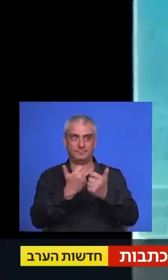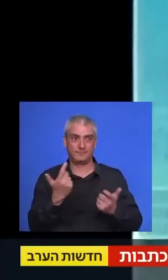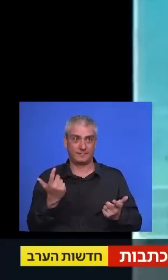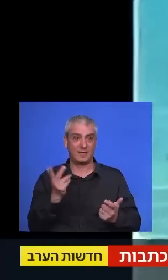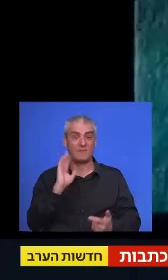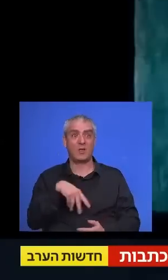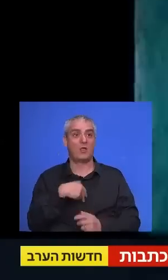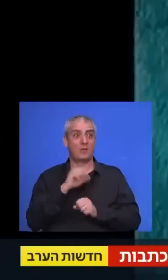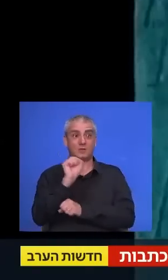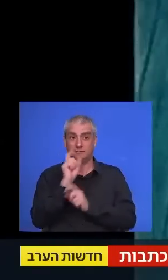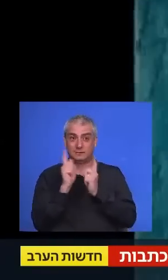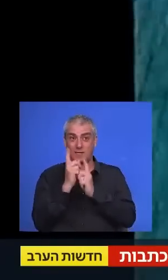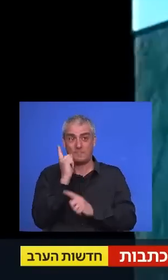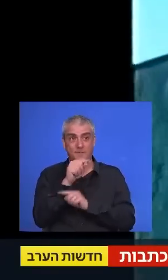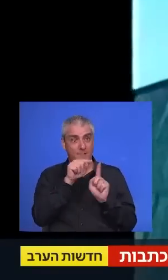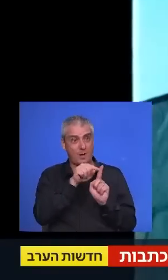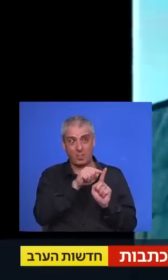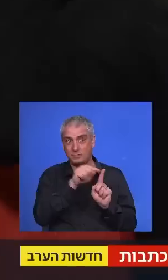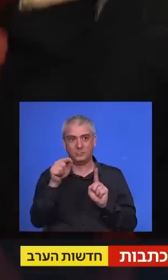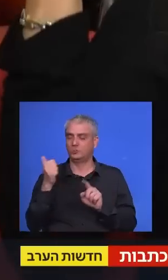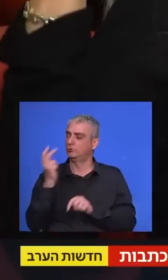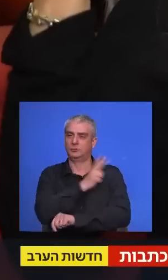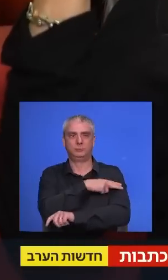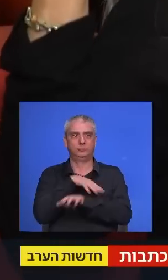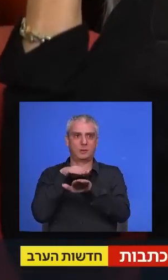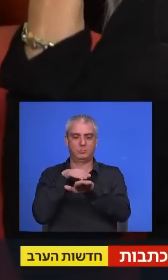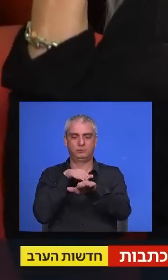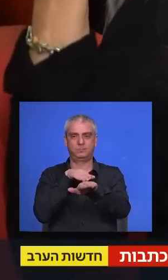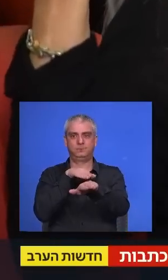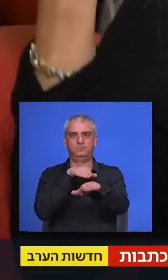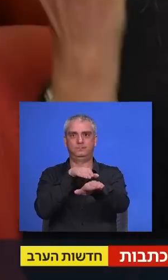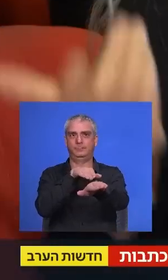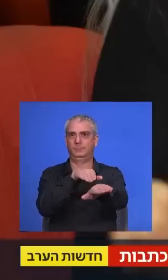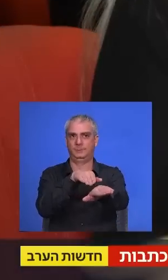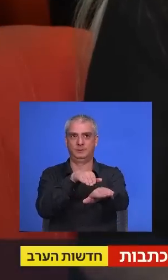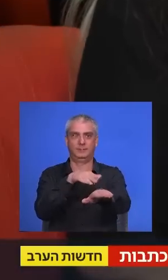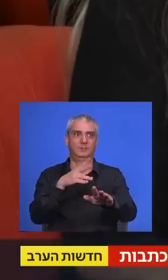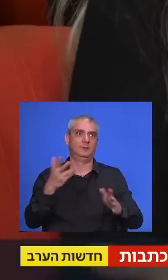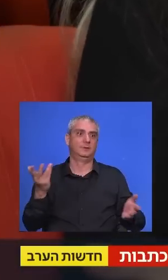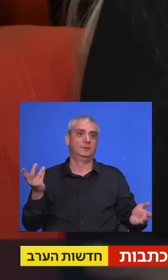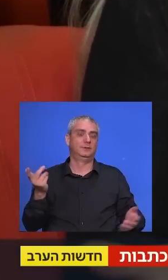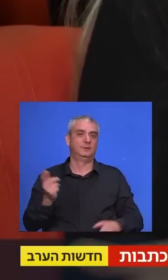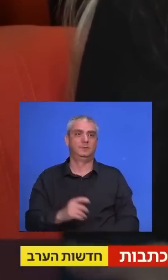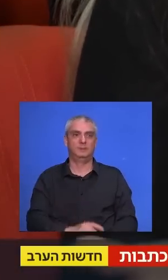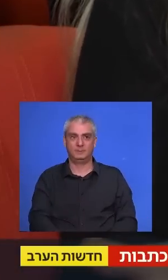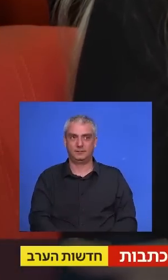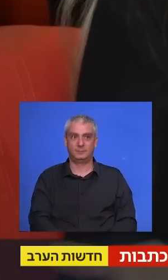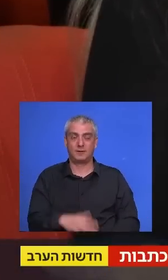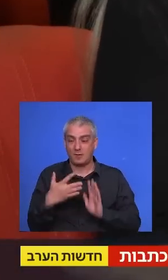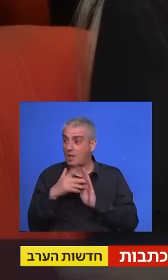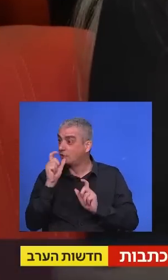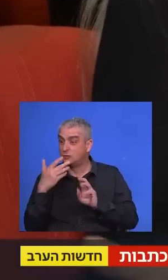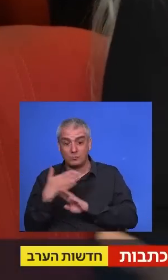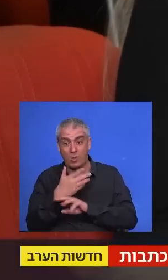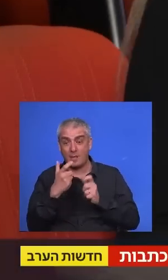אפילו הנסיעה הקצרה מהמלון, שוטרים מאחורי המכונית, ובדקו את